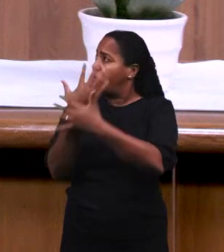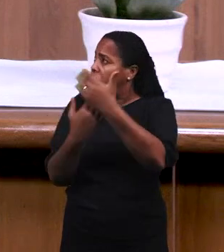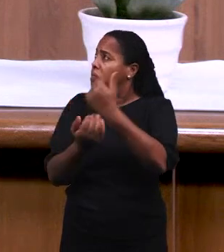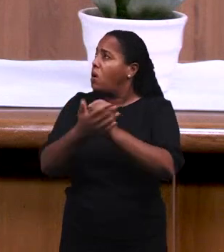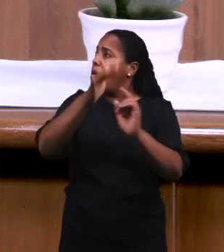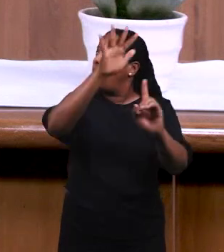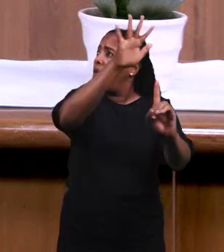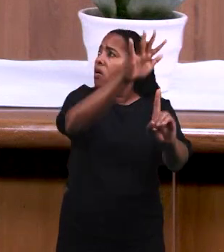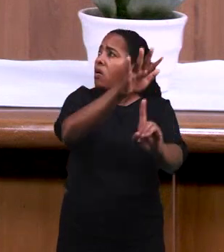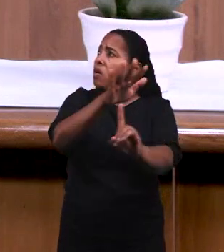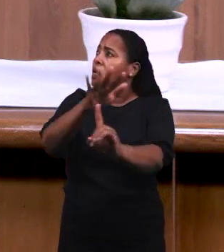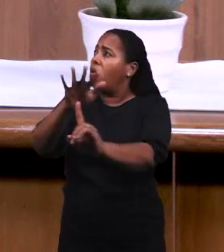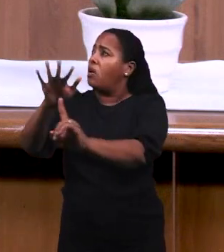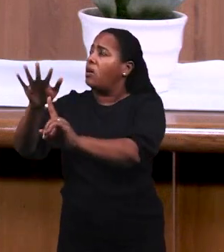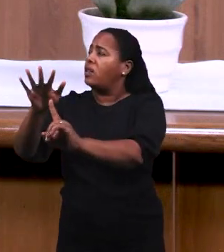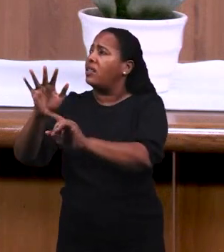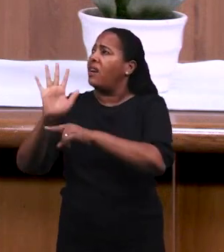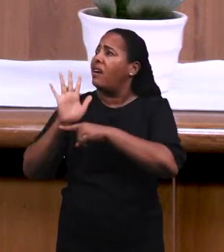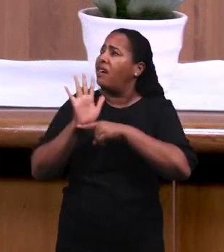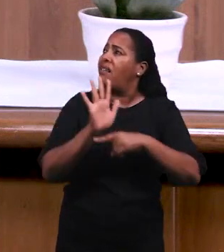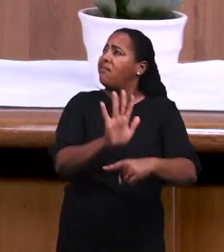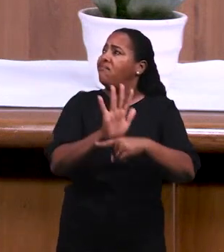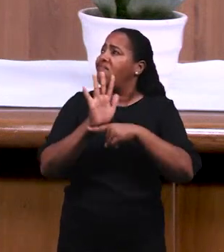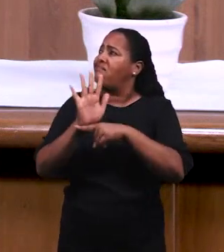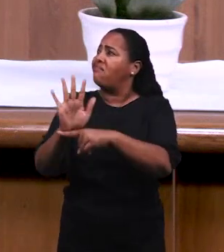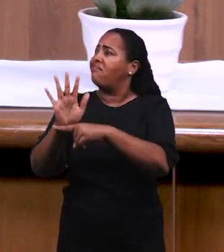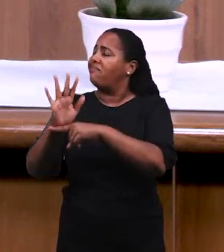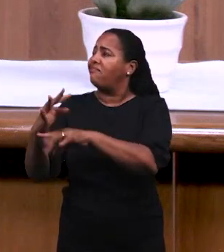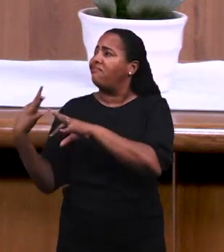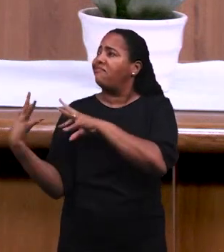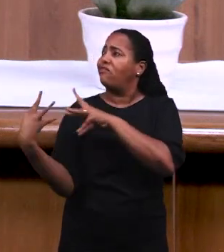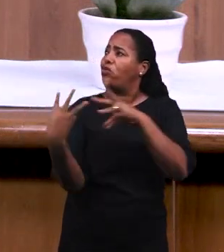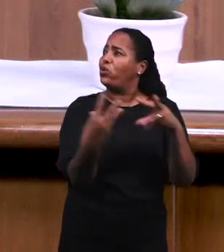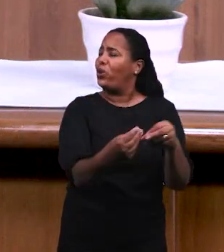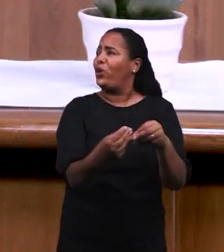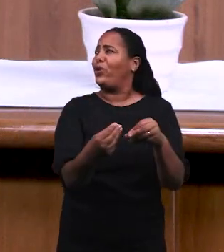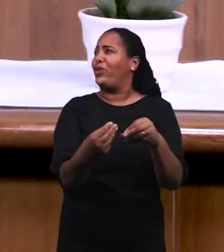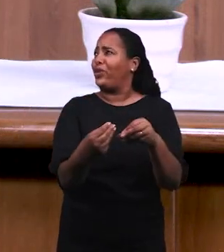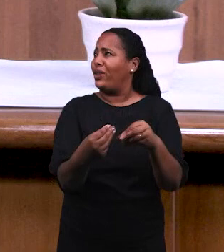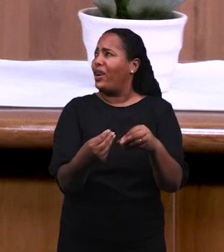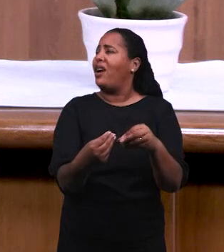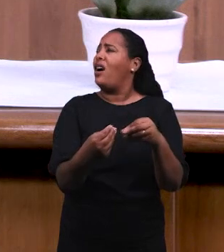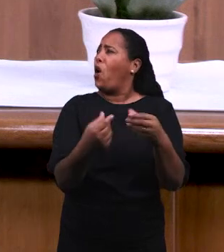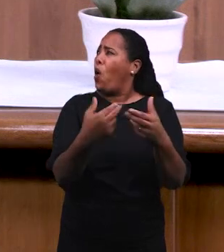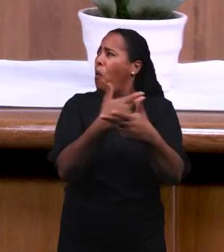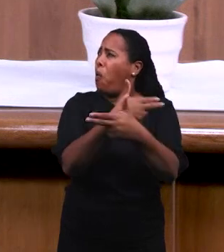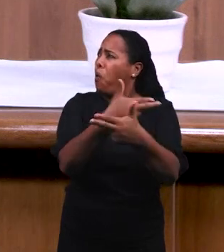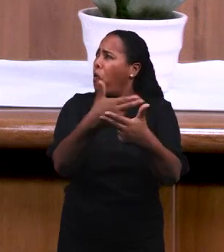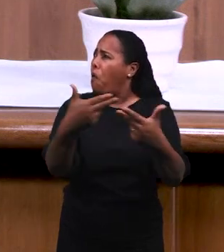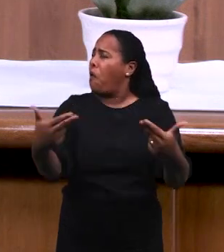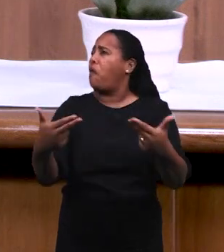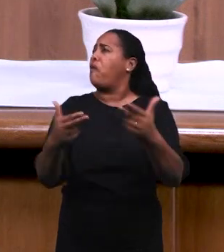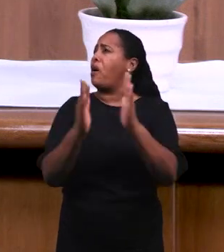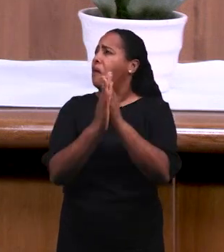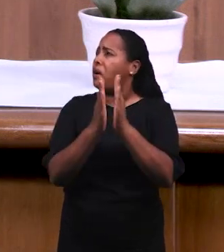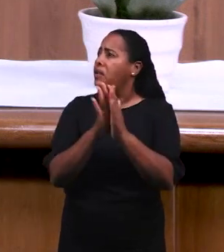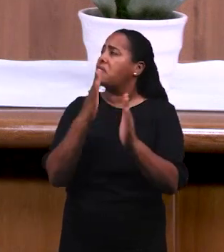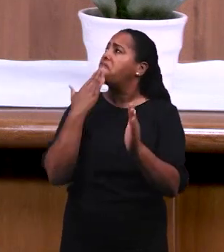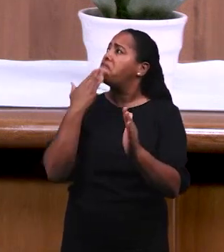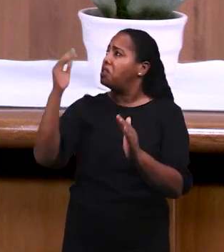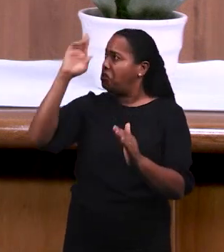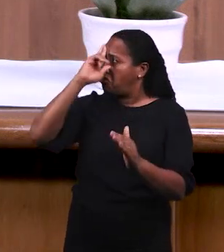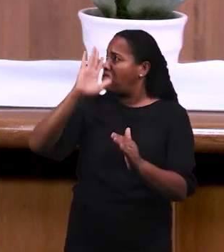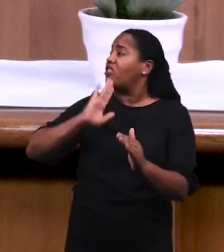да будет рука Твоя простерта, усматривая все нужды их. Много было молитв